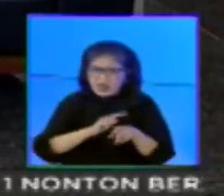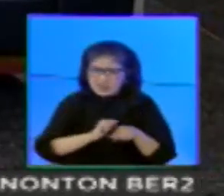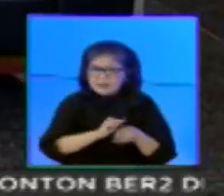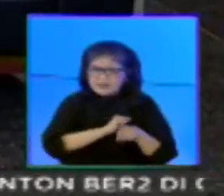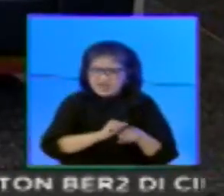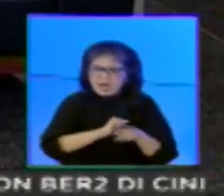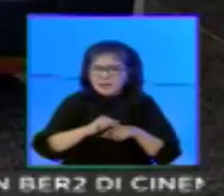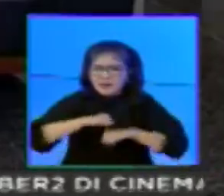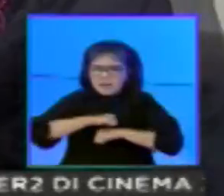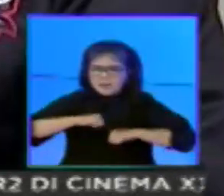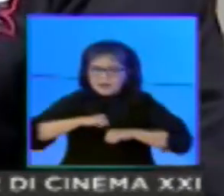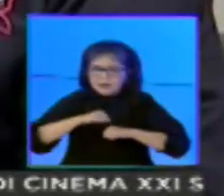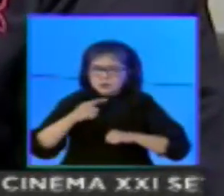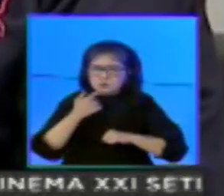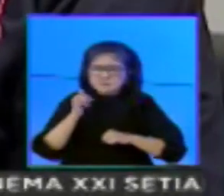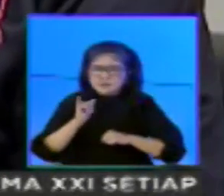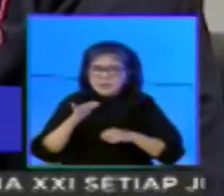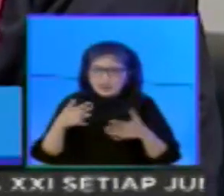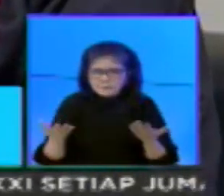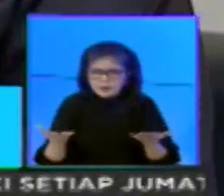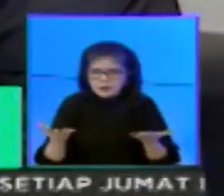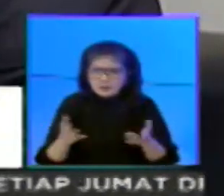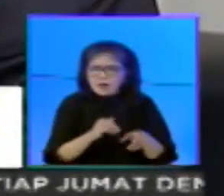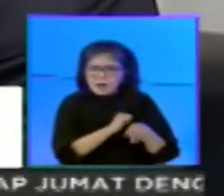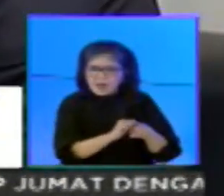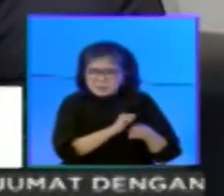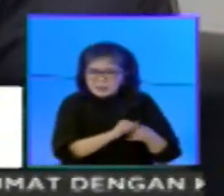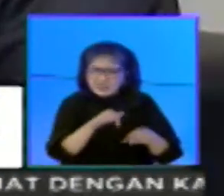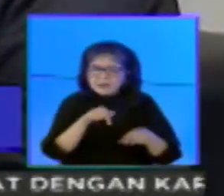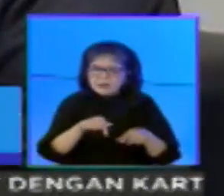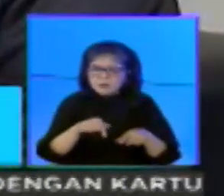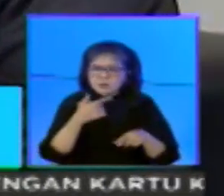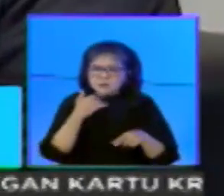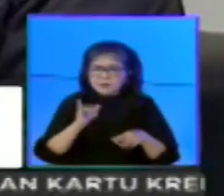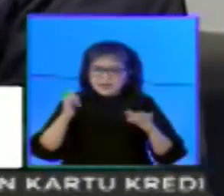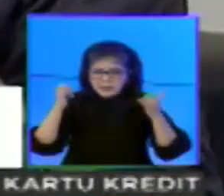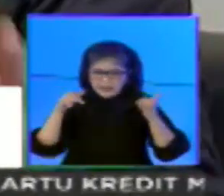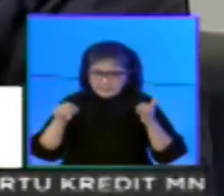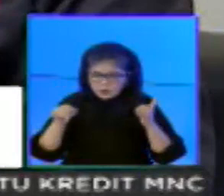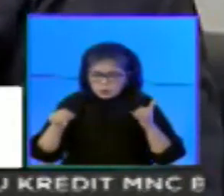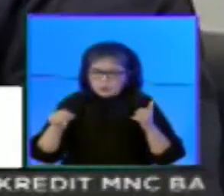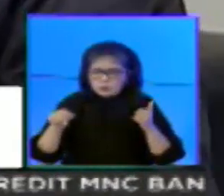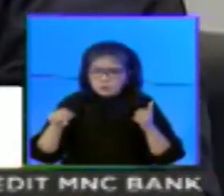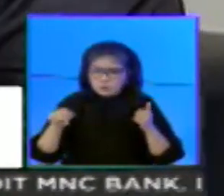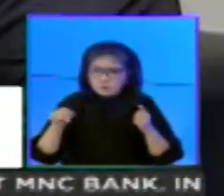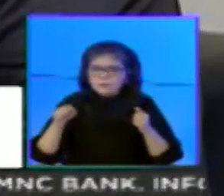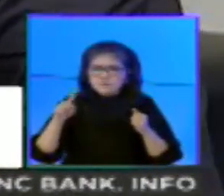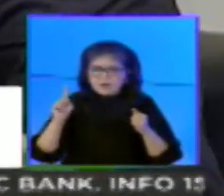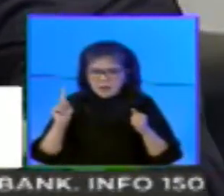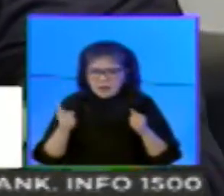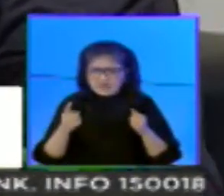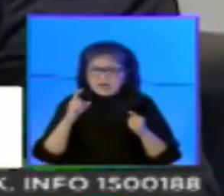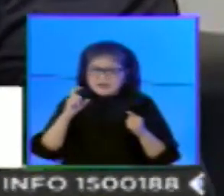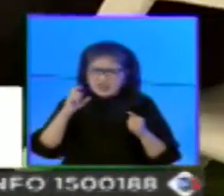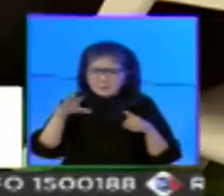untuk menjadi atlet dari e-sport ini? Latihan yang diperlukan itu pastinya mengenai game itu sendiri. Kita nyebutnya ada teknik mikro, ada teknik makro. Mikro